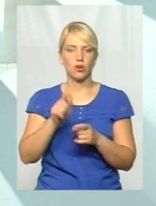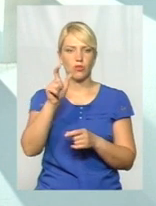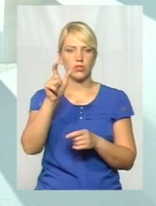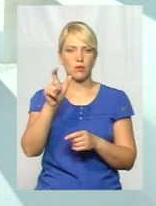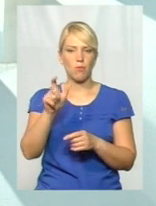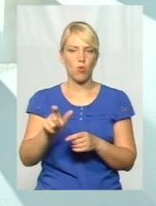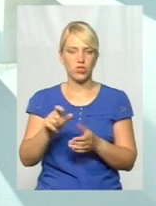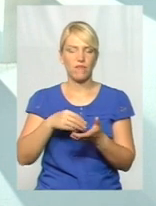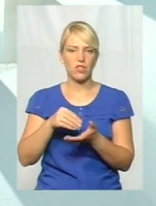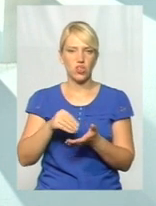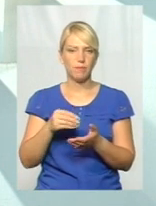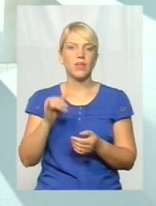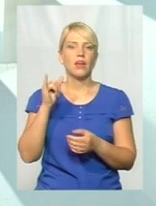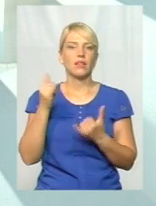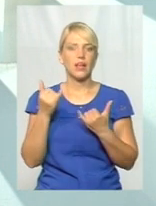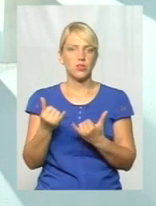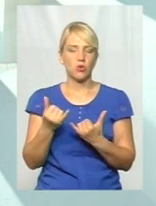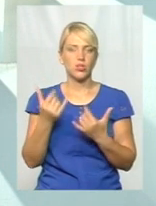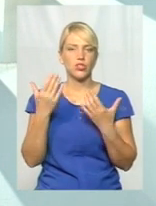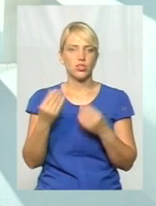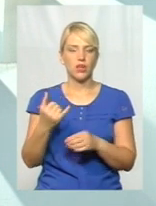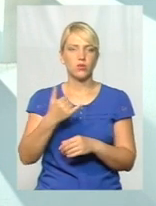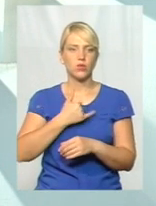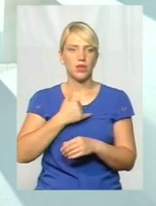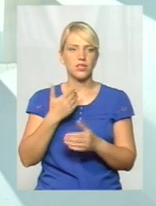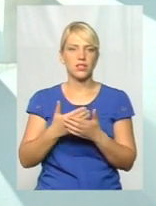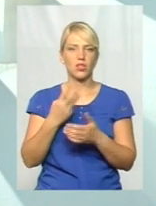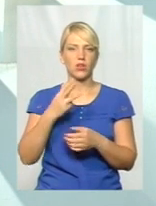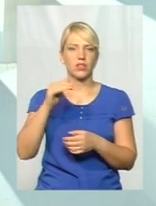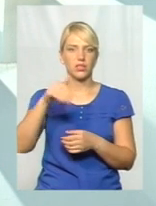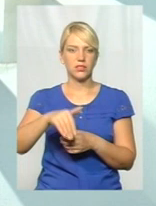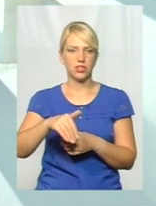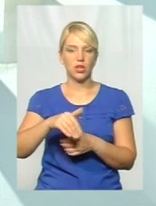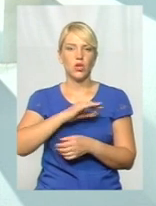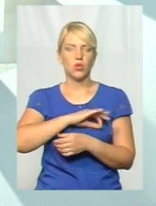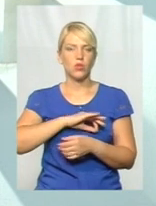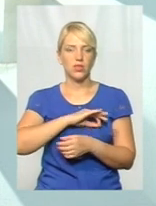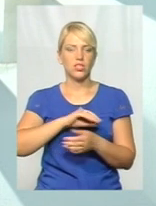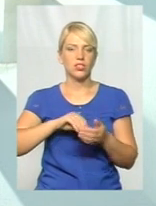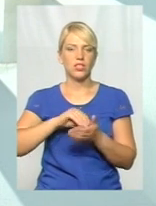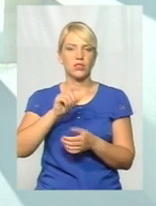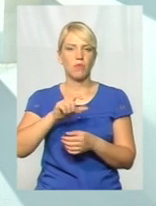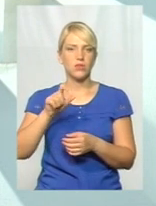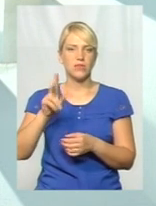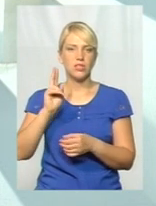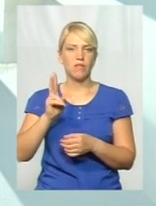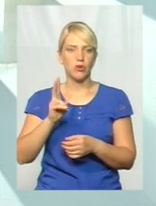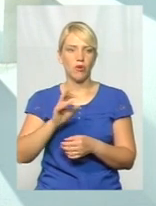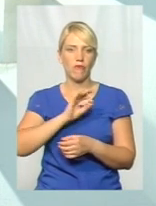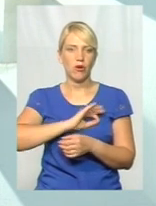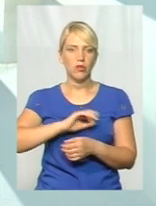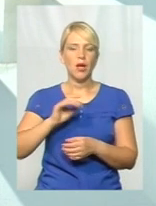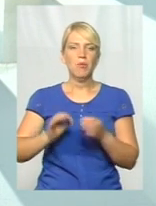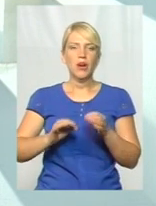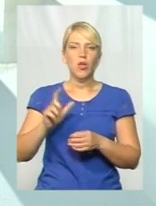У нас на сьогоднішній день, щоб розуміти, порядка 3000 юридичних споживачів, які використовують природний газ.